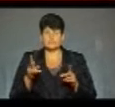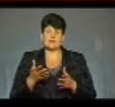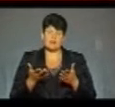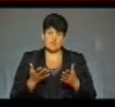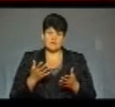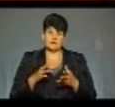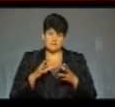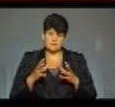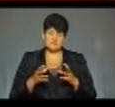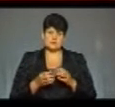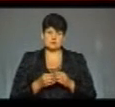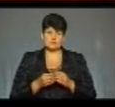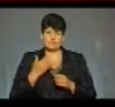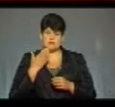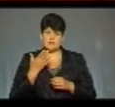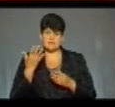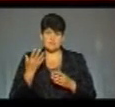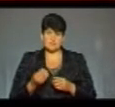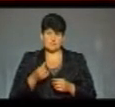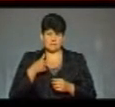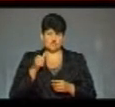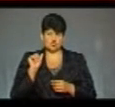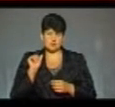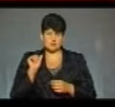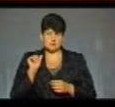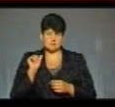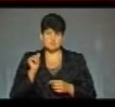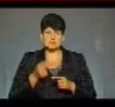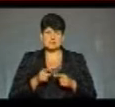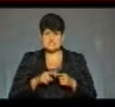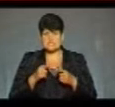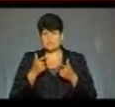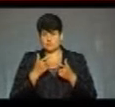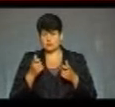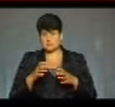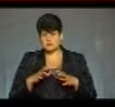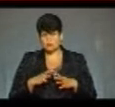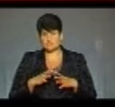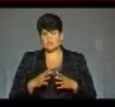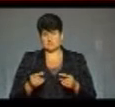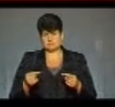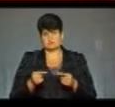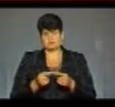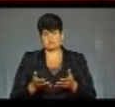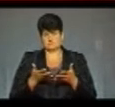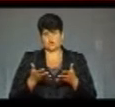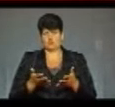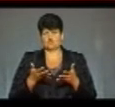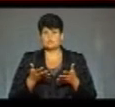все ж таки в останні дні, буквально вчора, так, ця вже інформація була, стала більш такою чіткою,